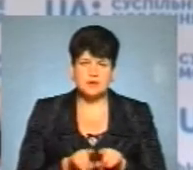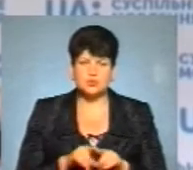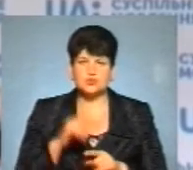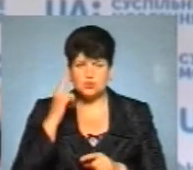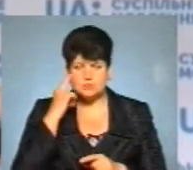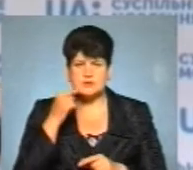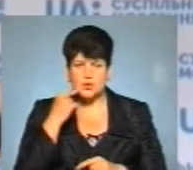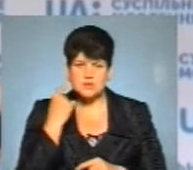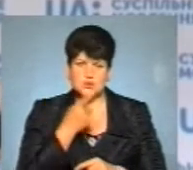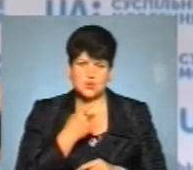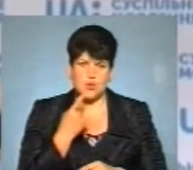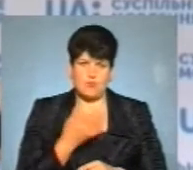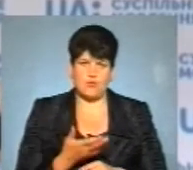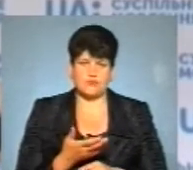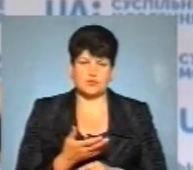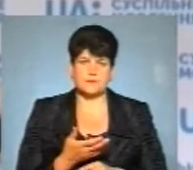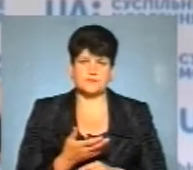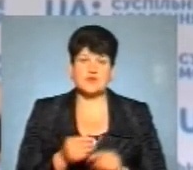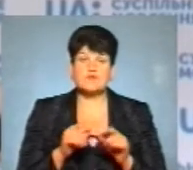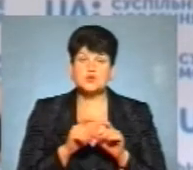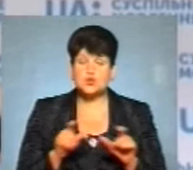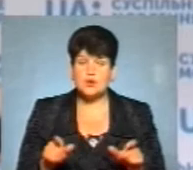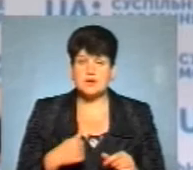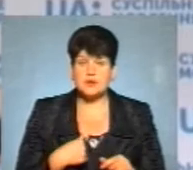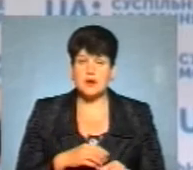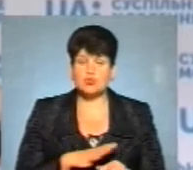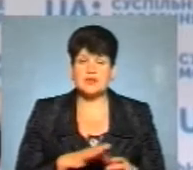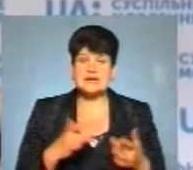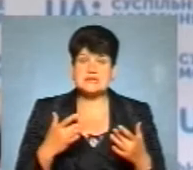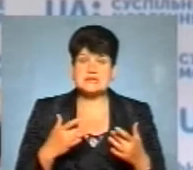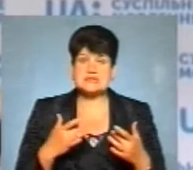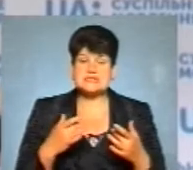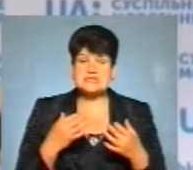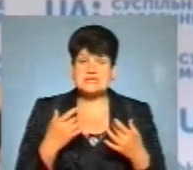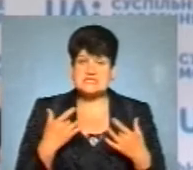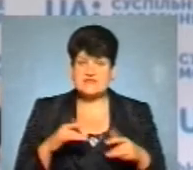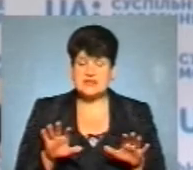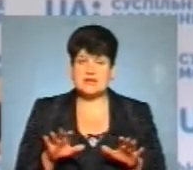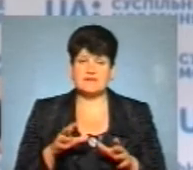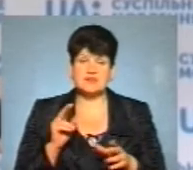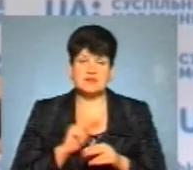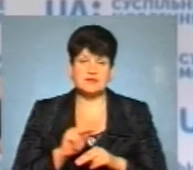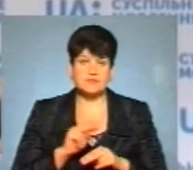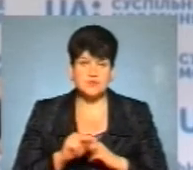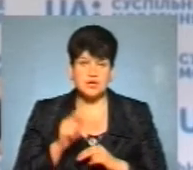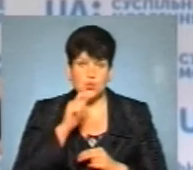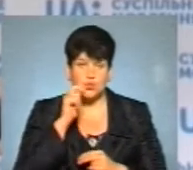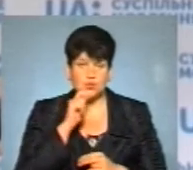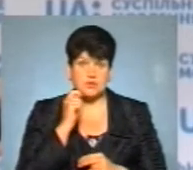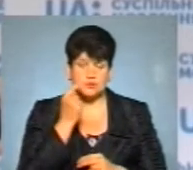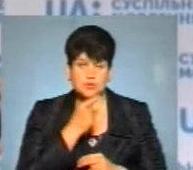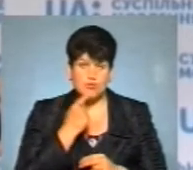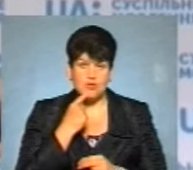думаються російською мовою. В школі я була звільнена від вивчення української мови, тобто від вивчення